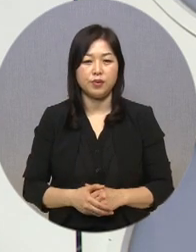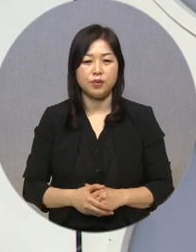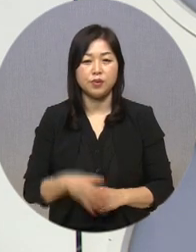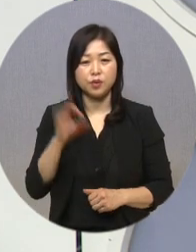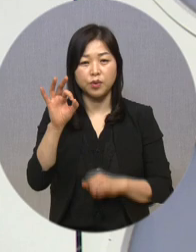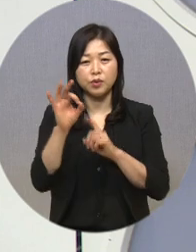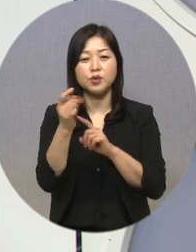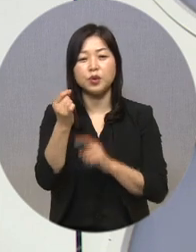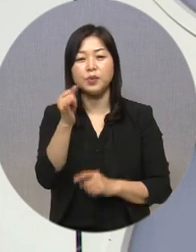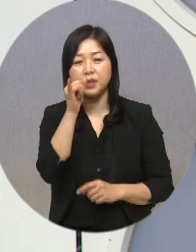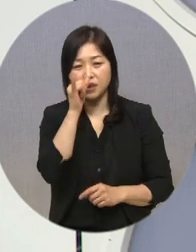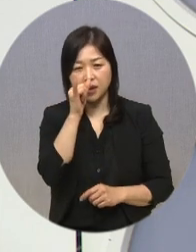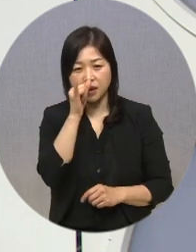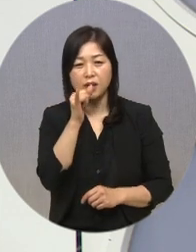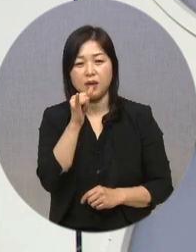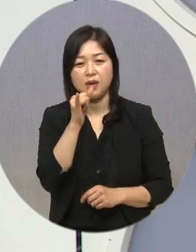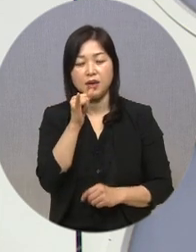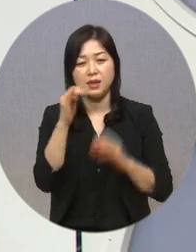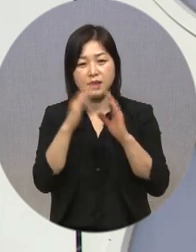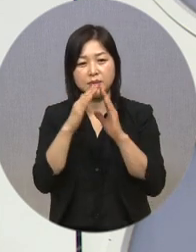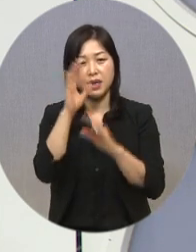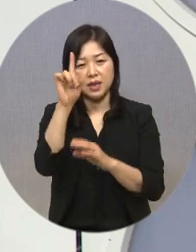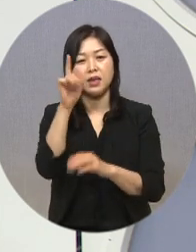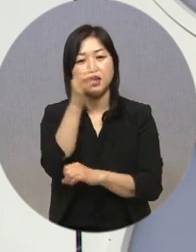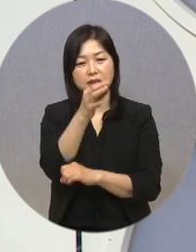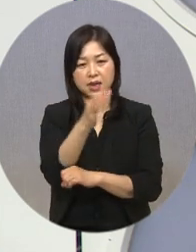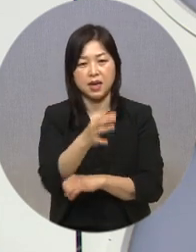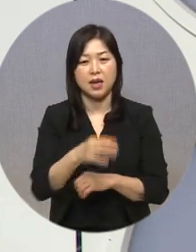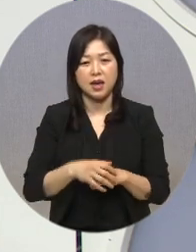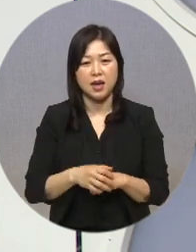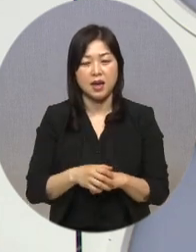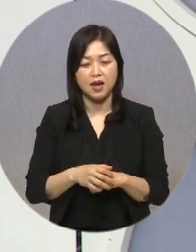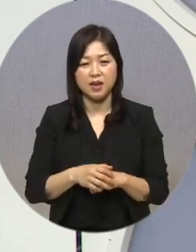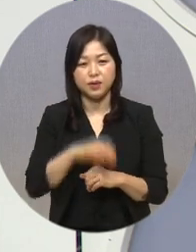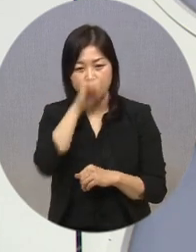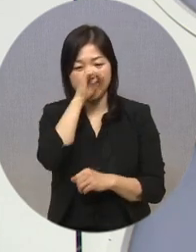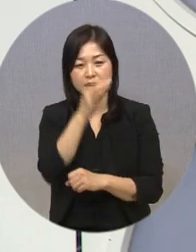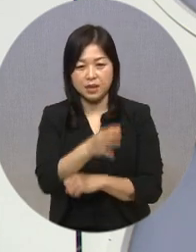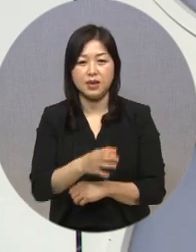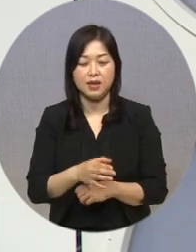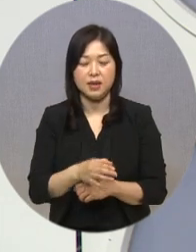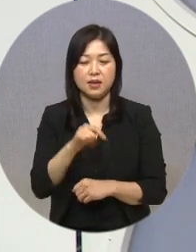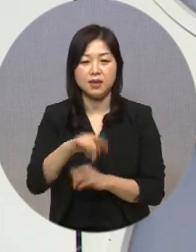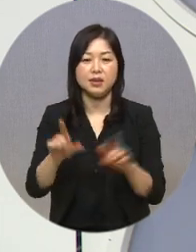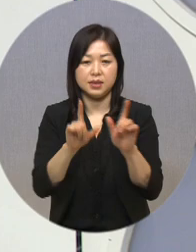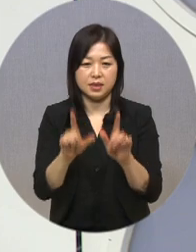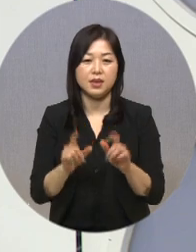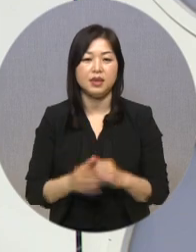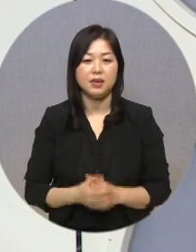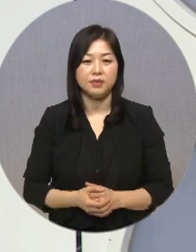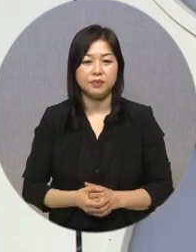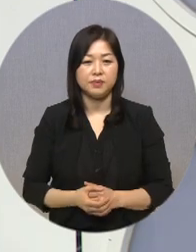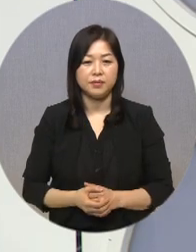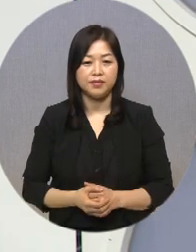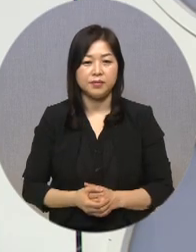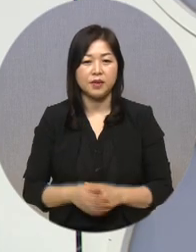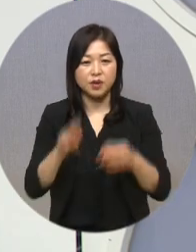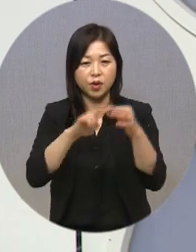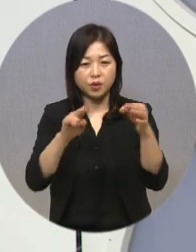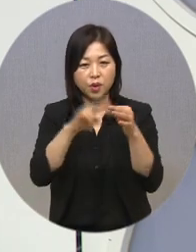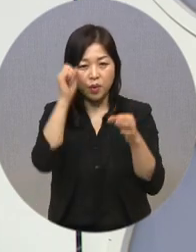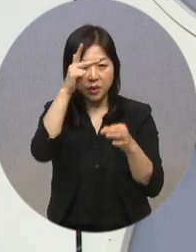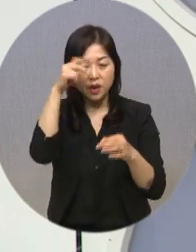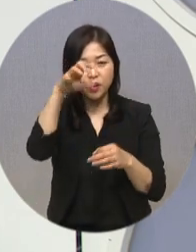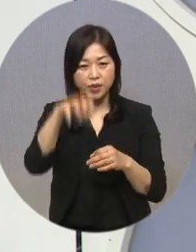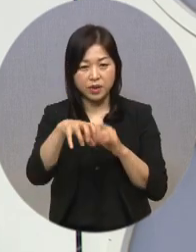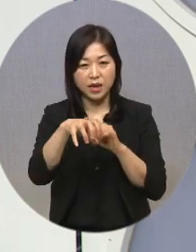돈은 좀 있겠다 해서 그 집을 하나 사자. 좋아요, 삽시다. 이래갖고 메리아 호텔에 여의도에